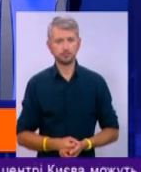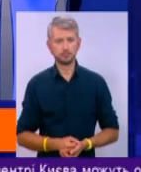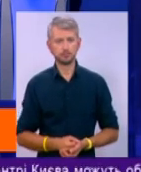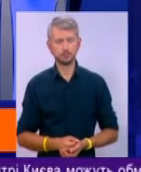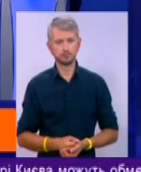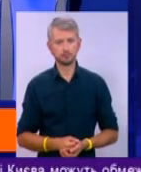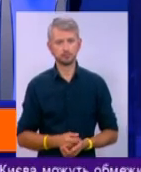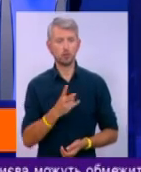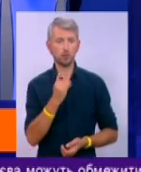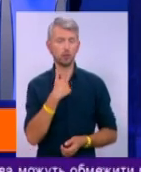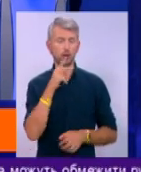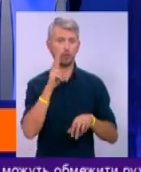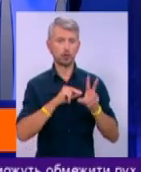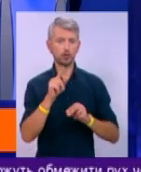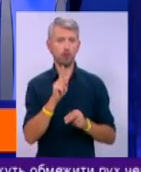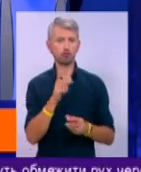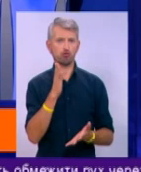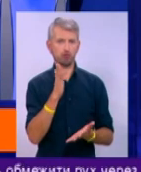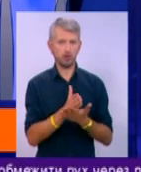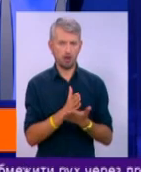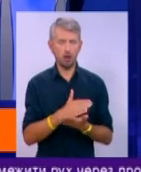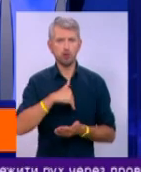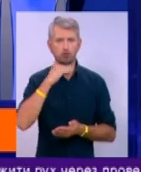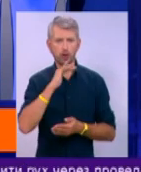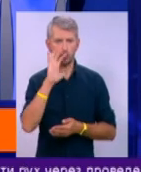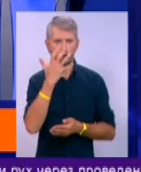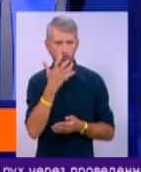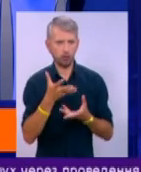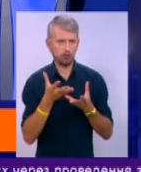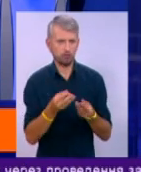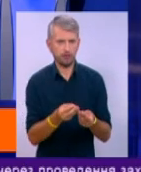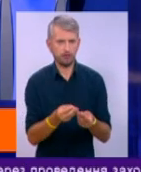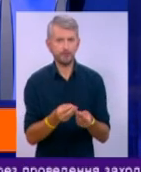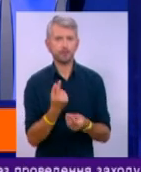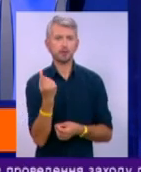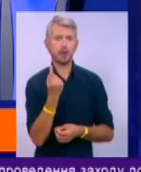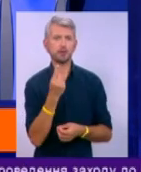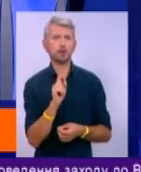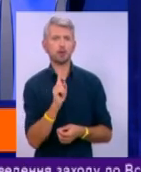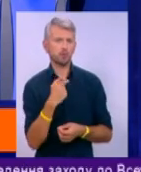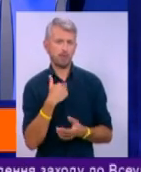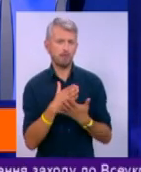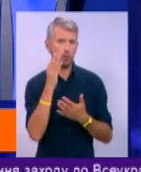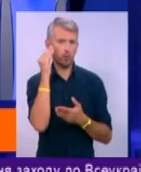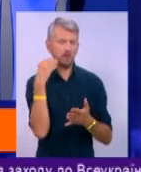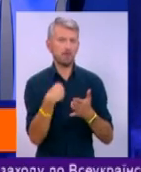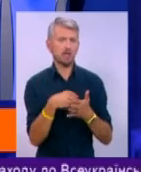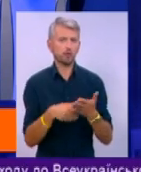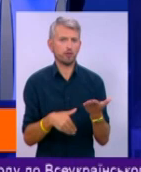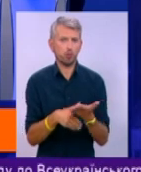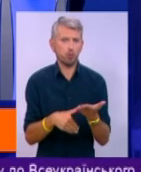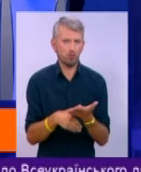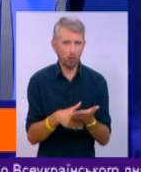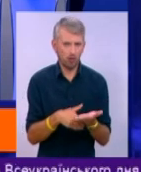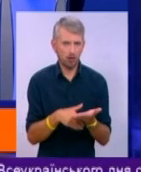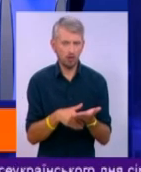Ну, я вважаю, що є достатньо серйозний важіль впливу. Єдине, що, ну, я маю на увазі там фінансову допомогу, в тому